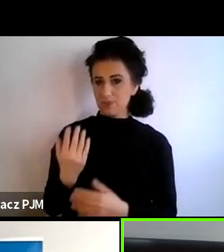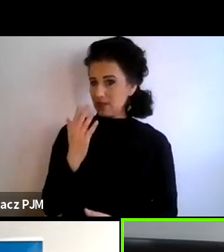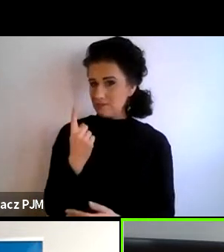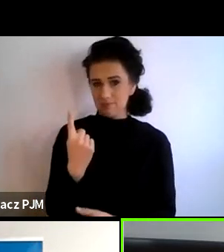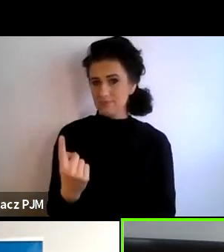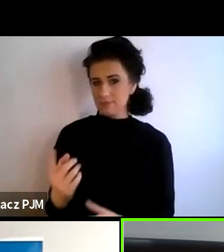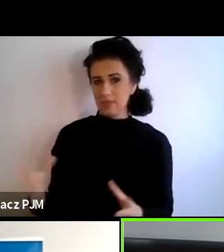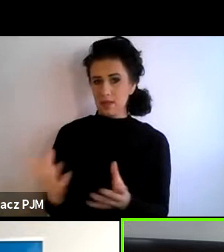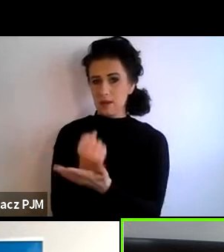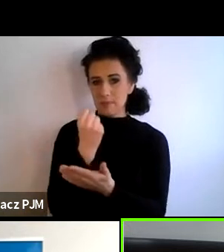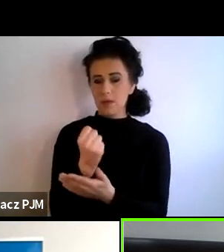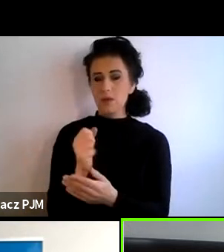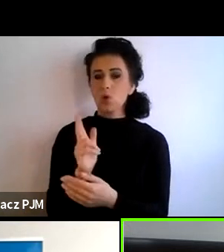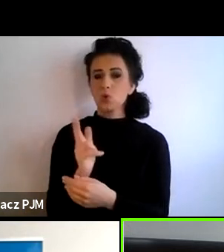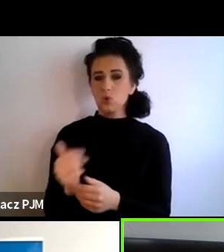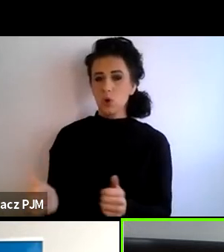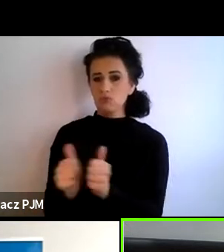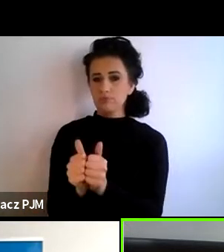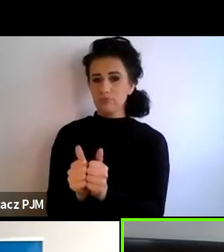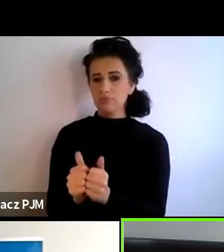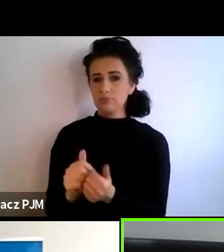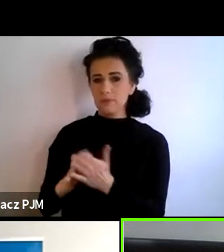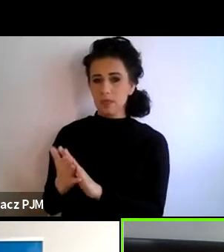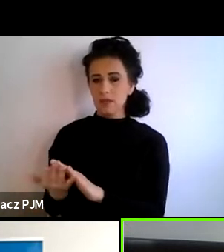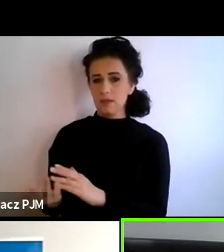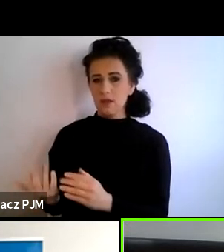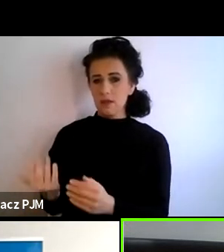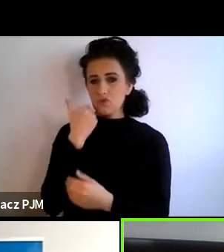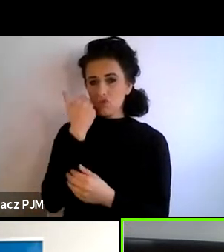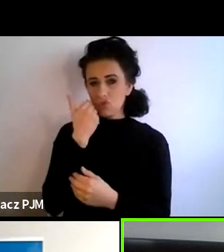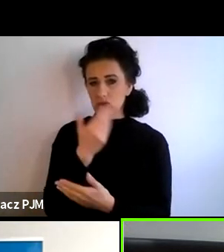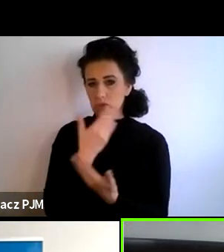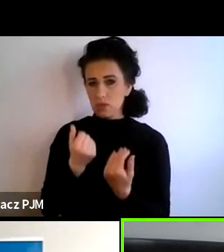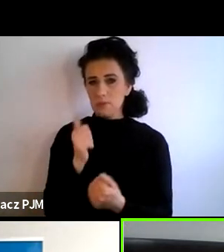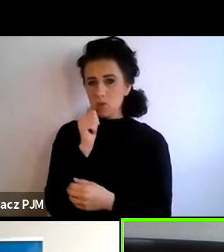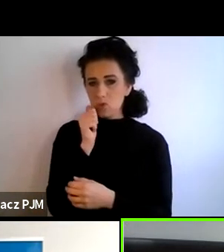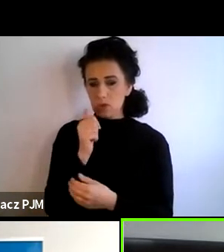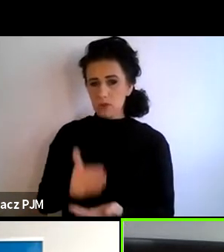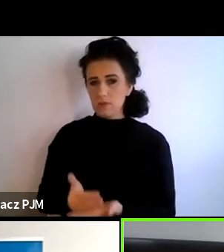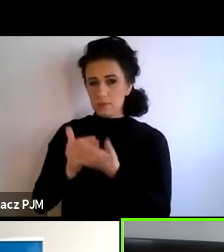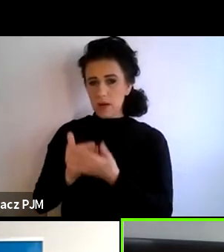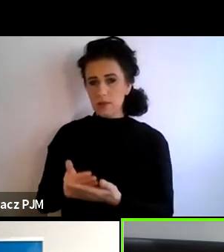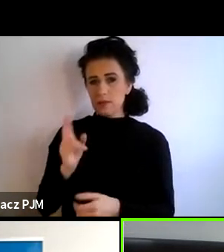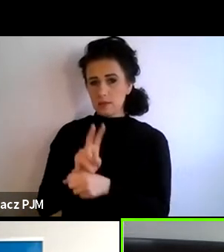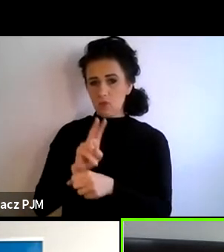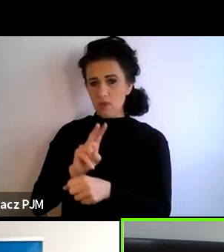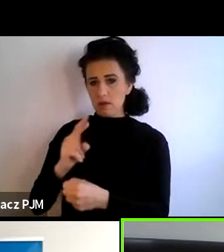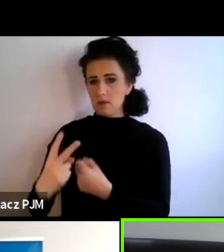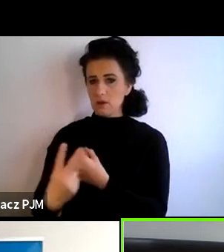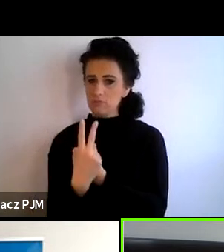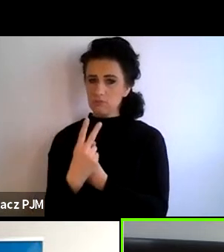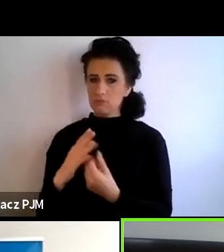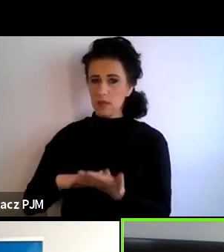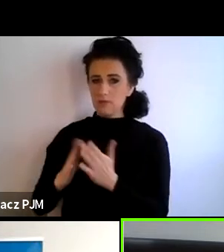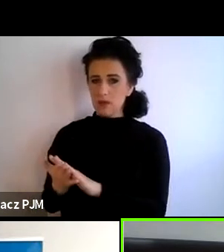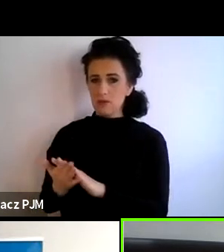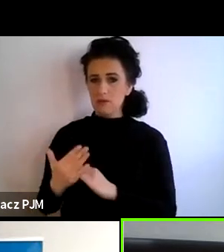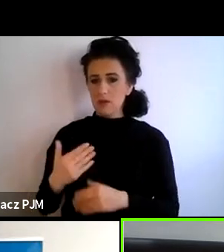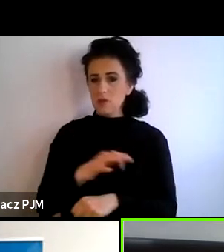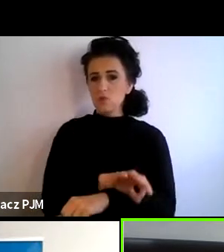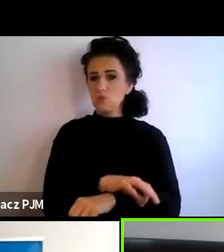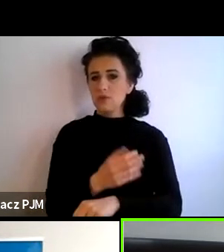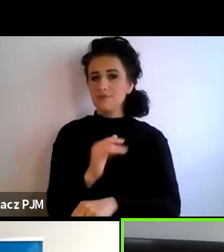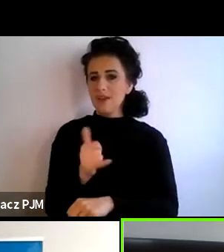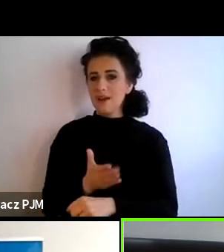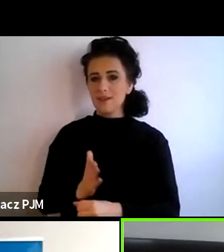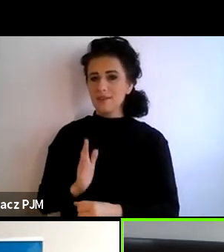momencie znalezienia kogoś, kto mu właśnie zaufa, kogo się nie wstydzi, kto jest tym codziennym wsparciem, także do wsparcia na uczelni, bo ona nam zniknie z uczelni po prostu.